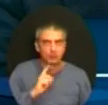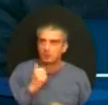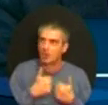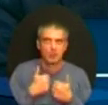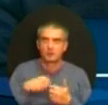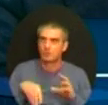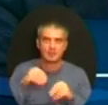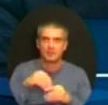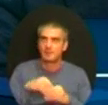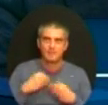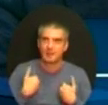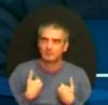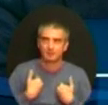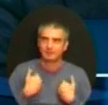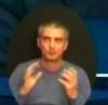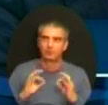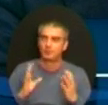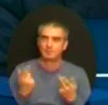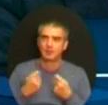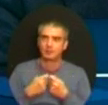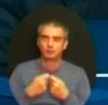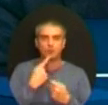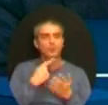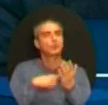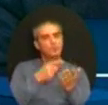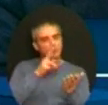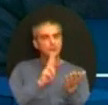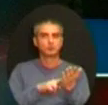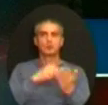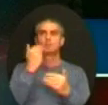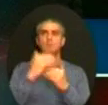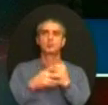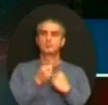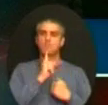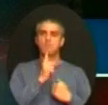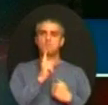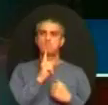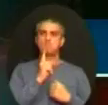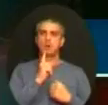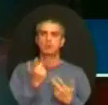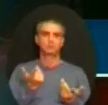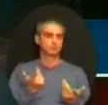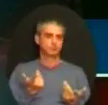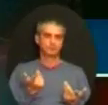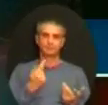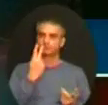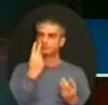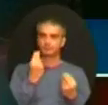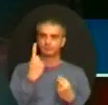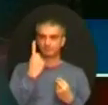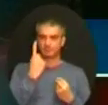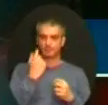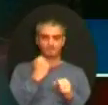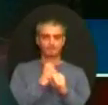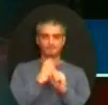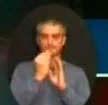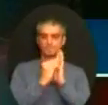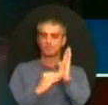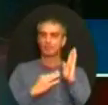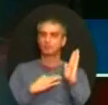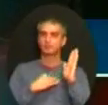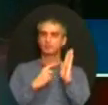התמודדת בפריימריז. אז מה זה אומר? נניח שאתה צודק, ובסוף יש מעט מאוד כאלה שבאמת. זה אומר שני דברים. אחד, תלכי על הרשימה